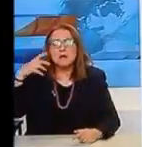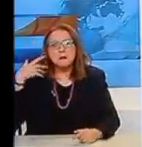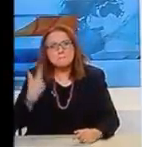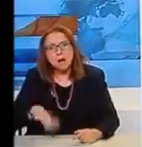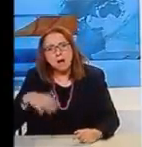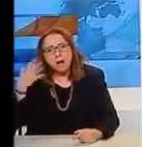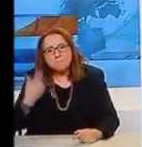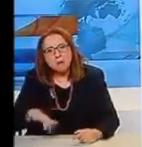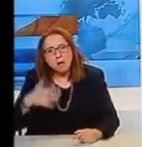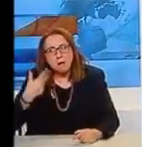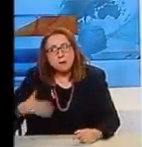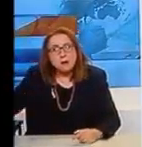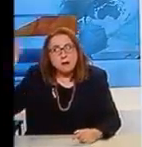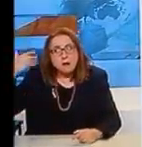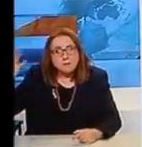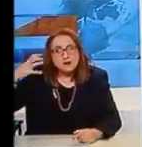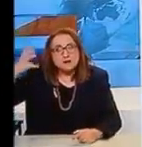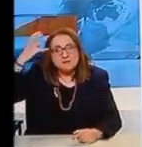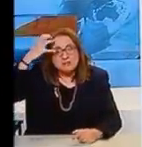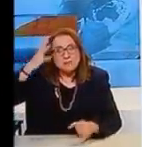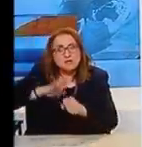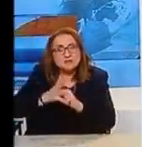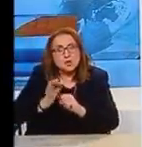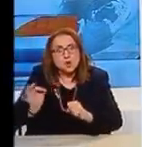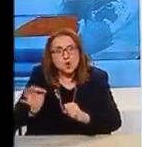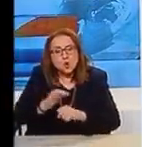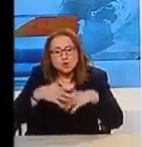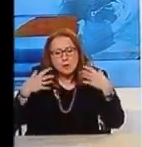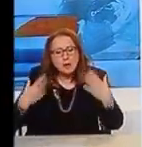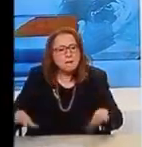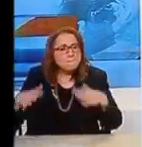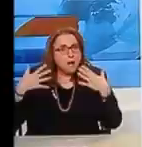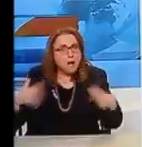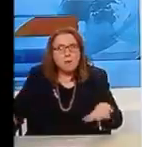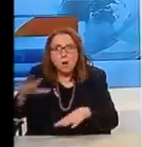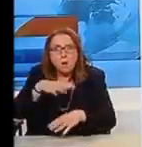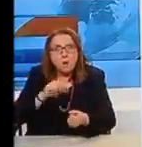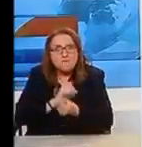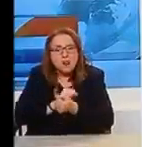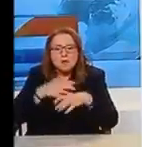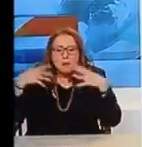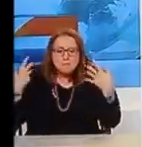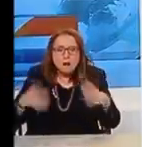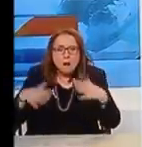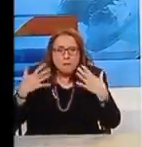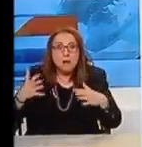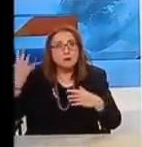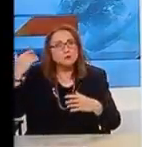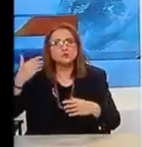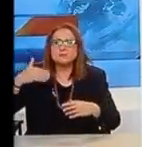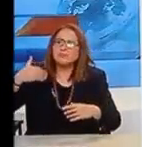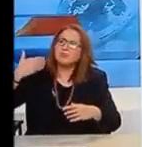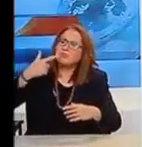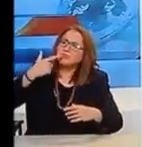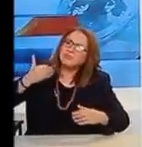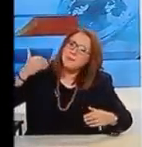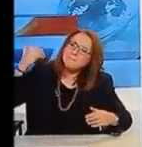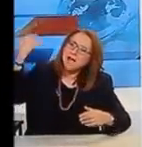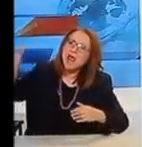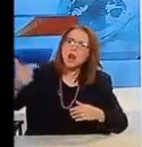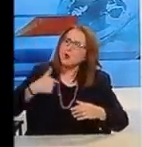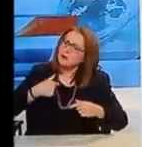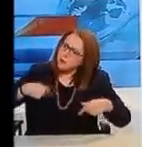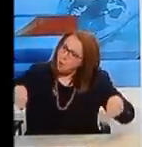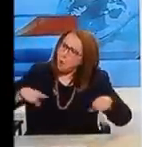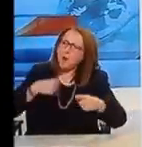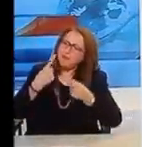επαναληφθούν. Μια τέτοια περίοδος κλείνει αύριο το πρωί στις 6. 6 εβδομάδες ολοκληρώνονται αύριο στις 6 το πρωί,